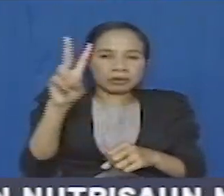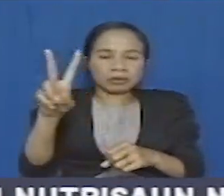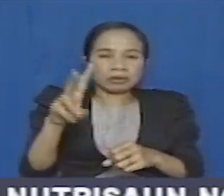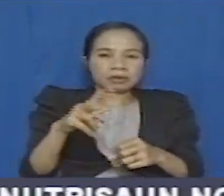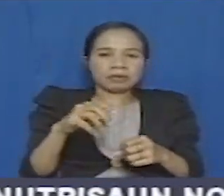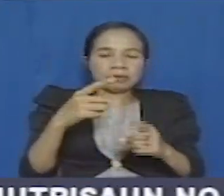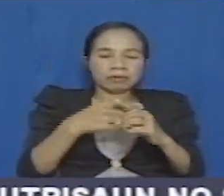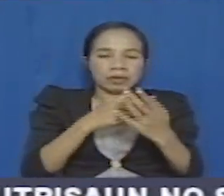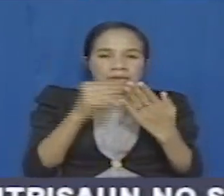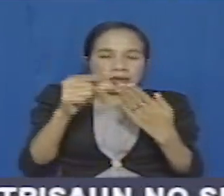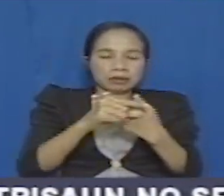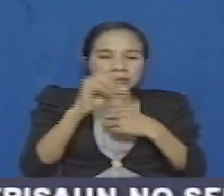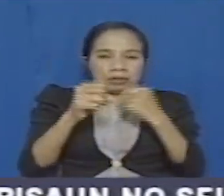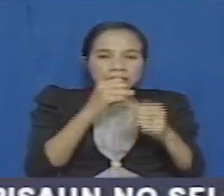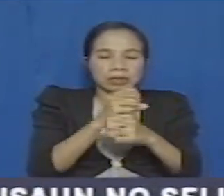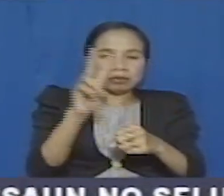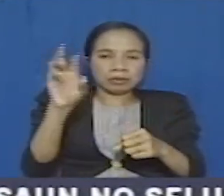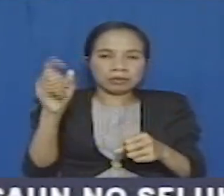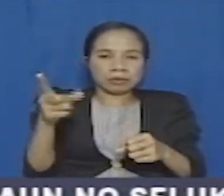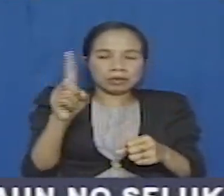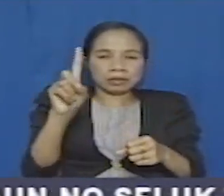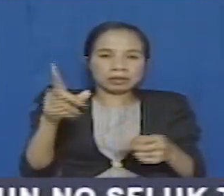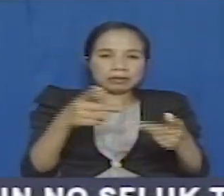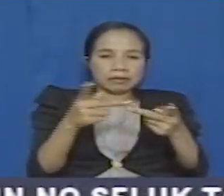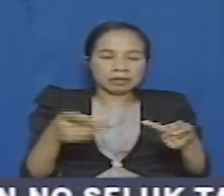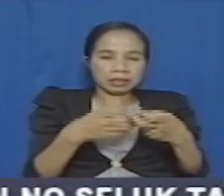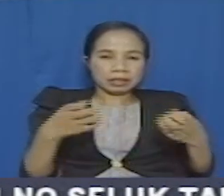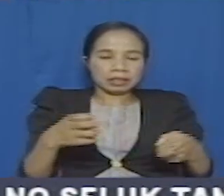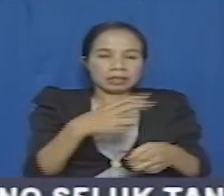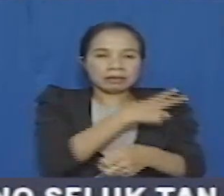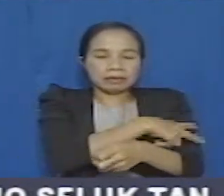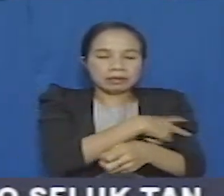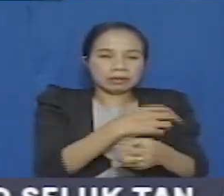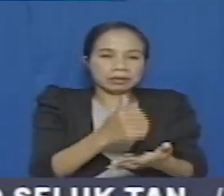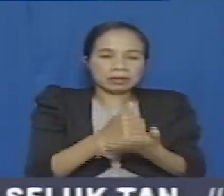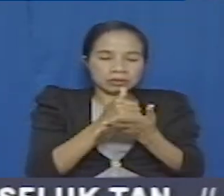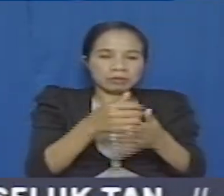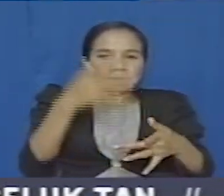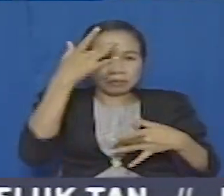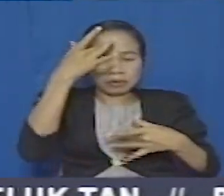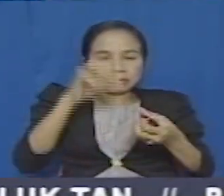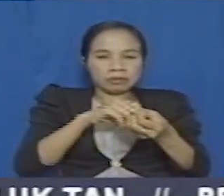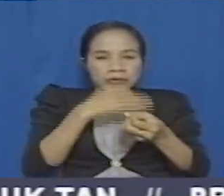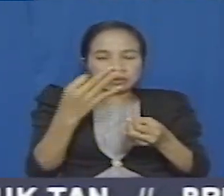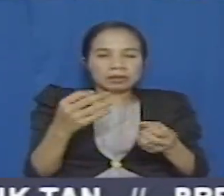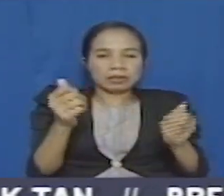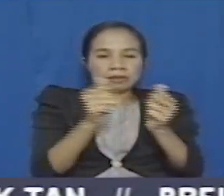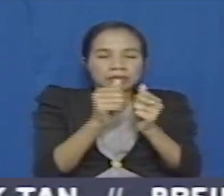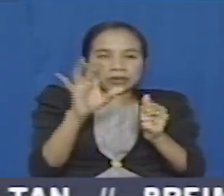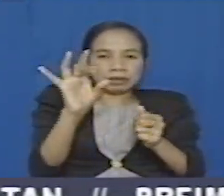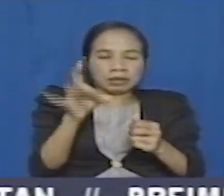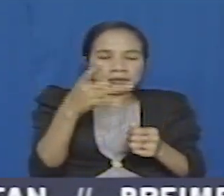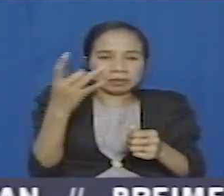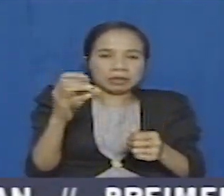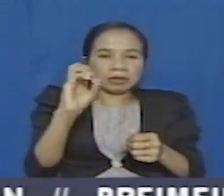agosto tinan rihundro rua nulu resin ida, isolamento Veracruz salo tratamento ba caso detetado na insa nulu resin walu.